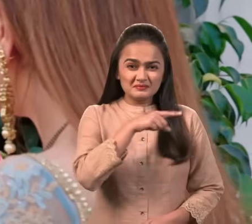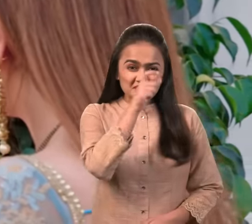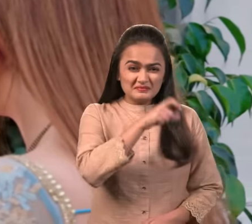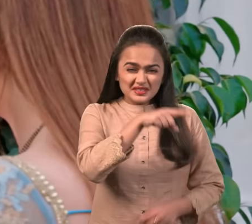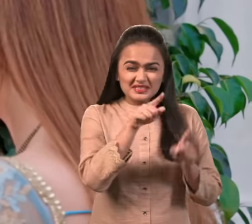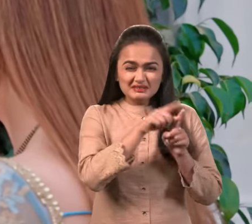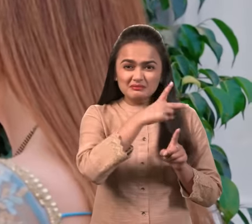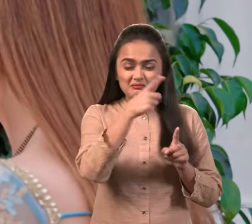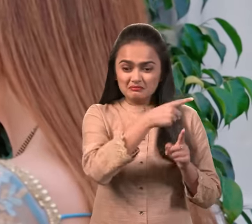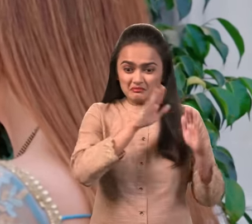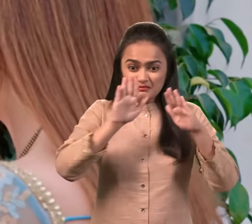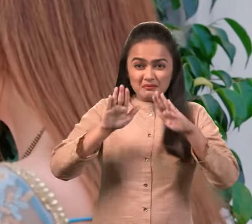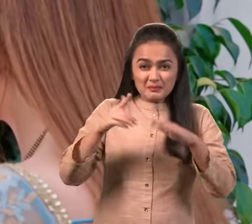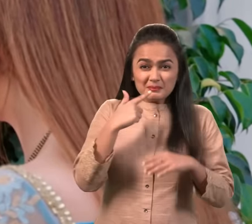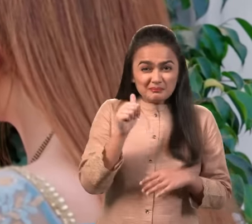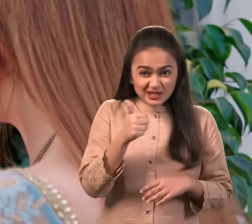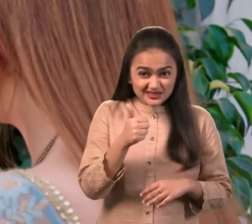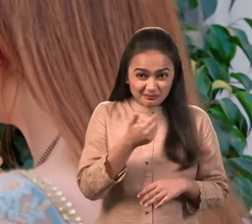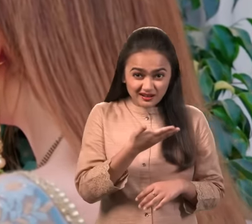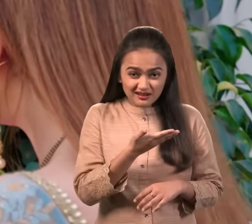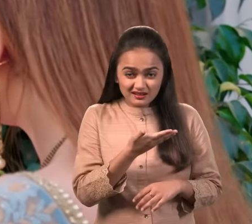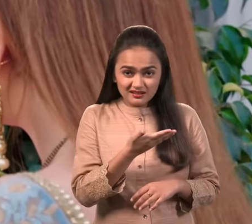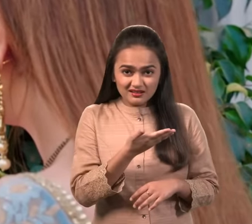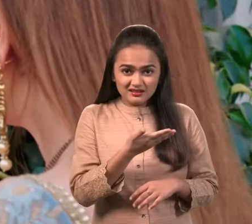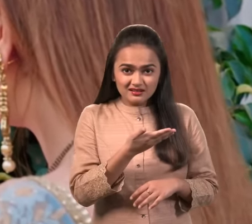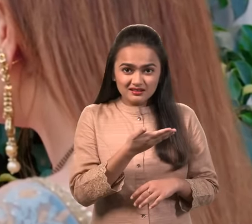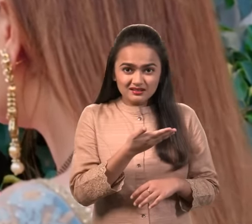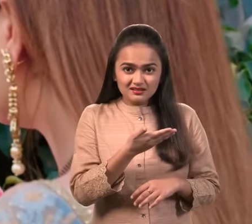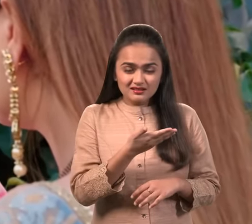जिन लोगों के पास तुझे देने के लिए आशीर्वाद तक नहीं है,